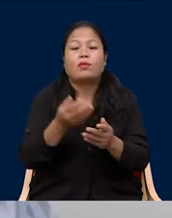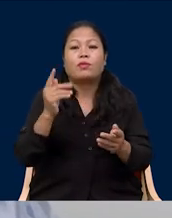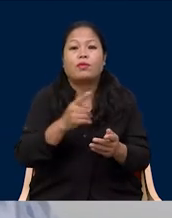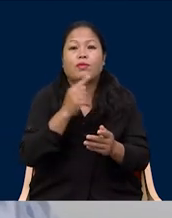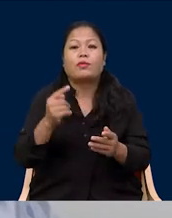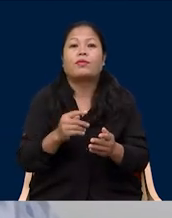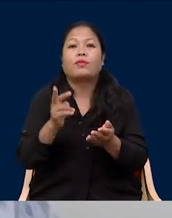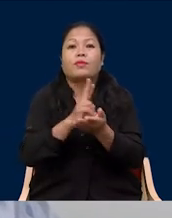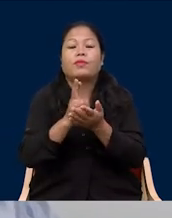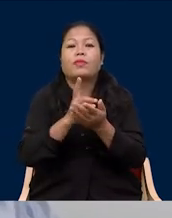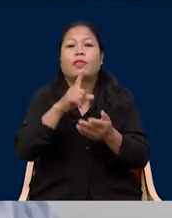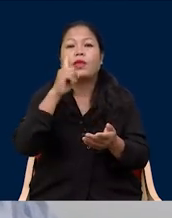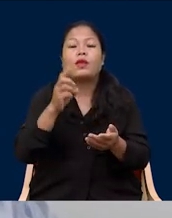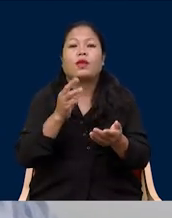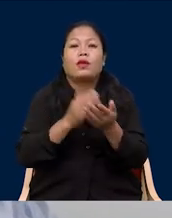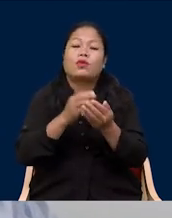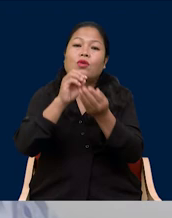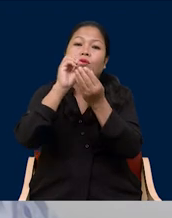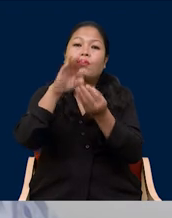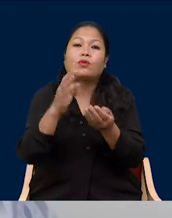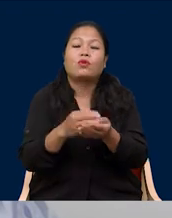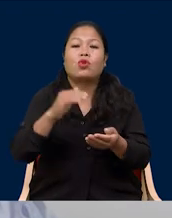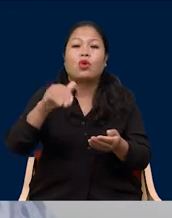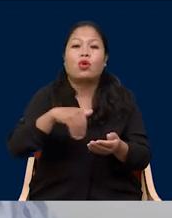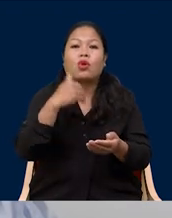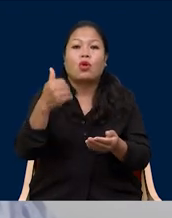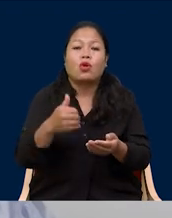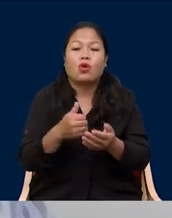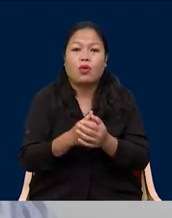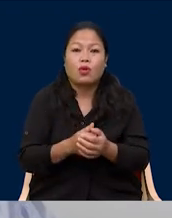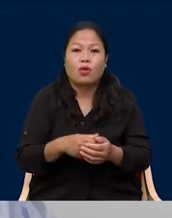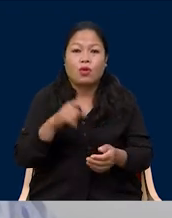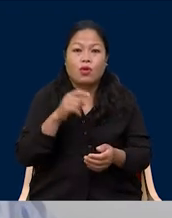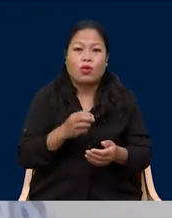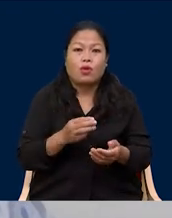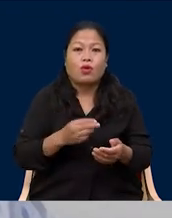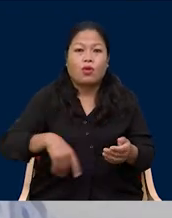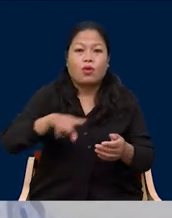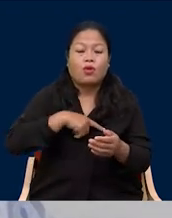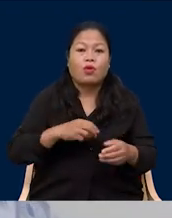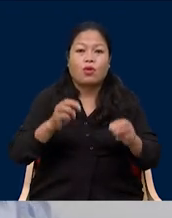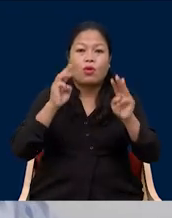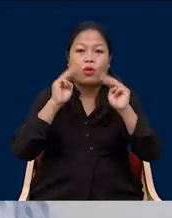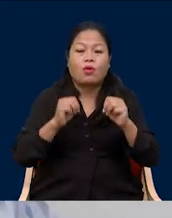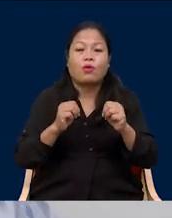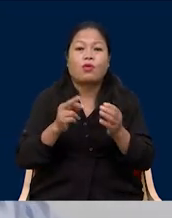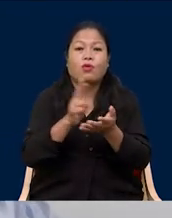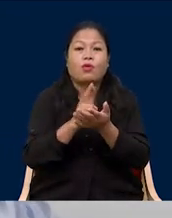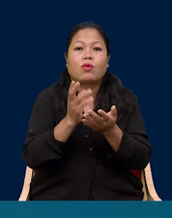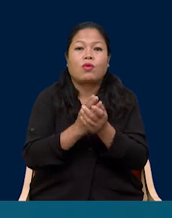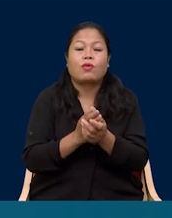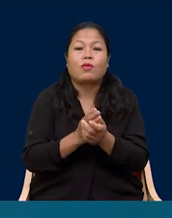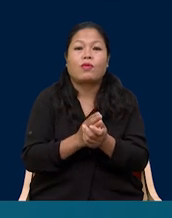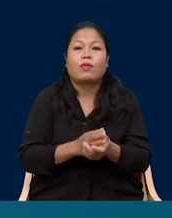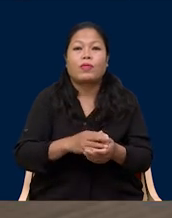UNFCCC बुझाएको डकुमेन्टहरू एउटामा एउटा त बुझाइसक्यौँ. अब अर्को अनुकूलन योजना त्यो हाम्रो लागि एकदमै